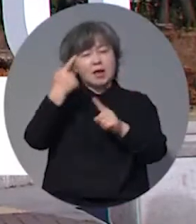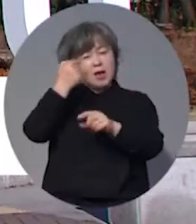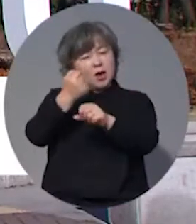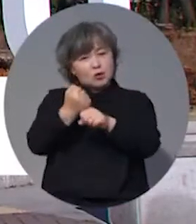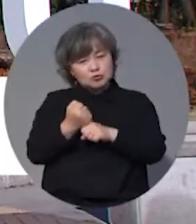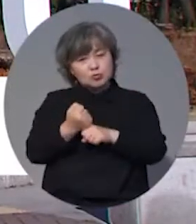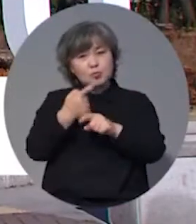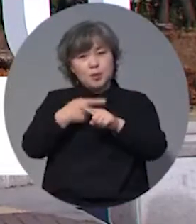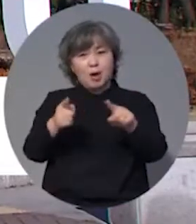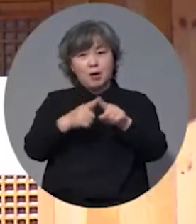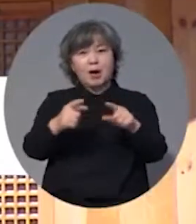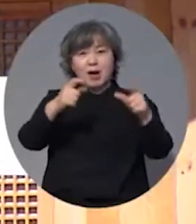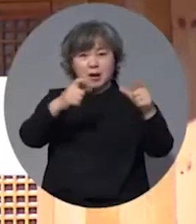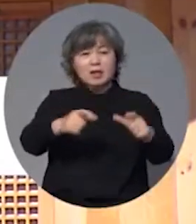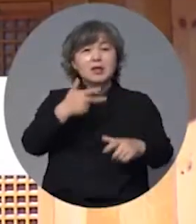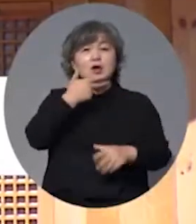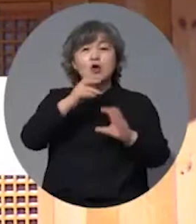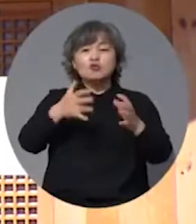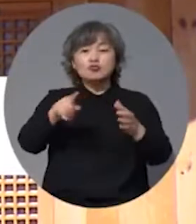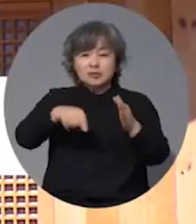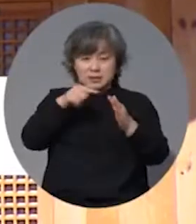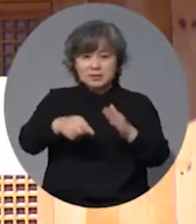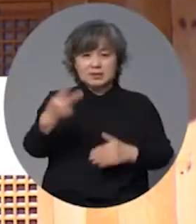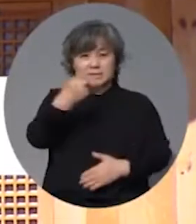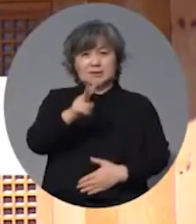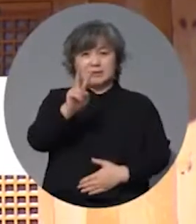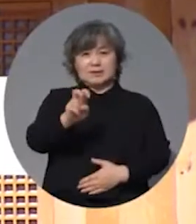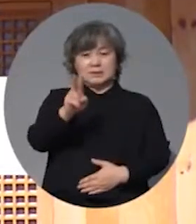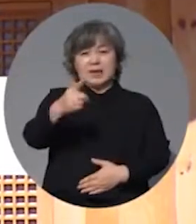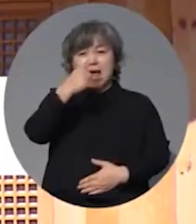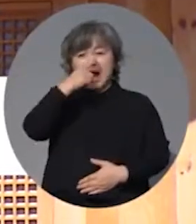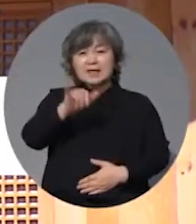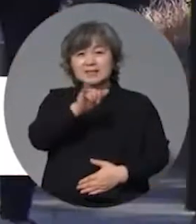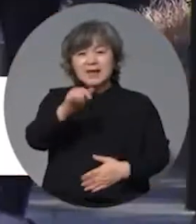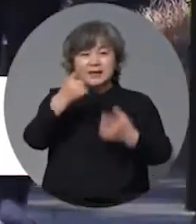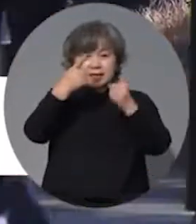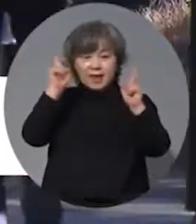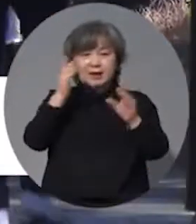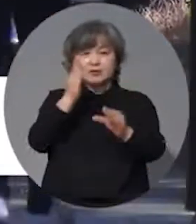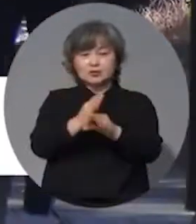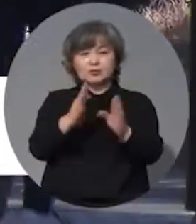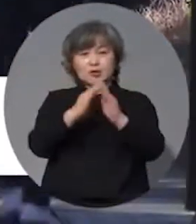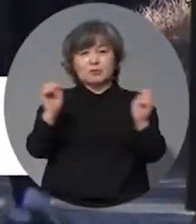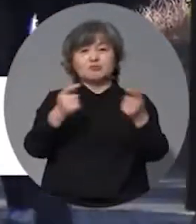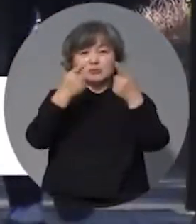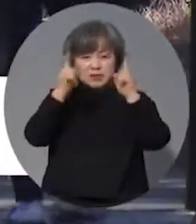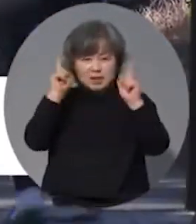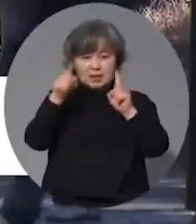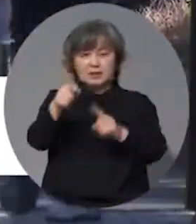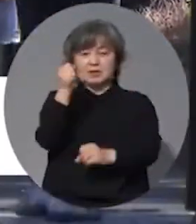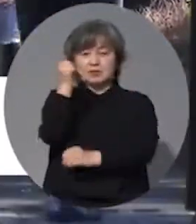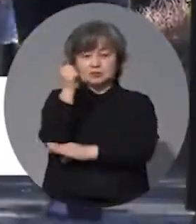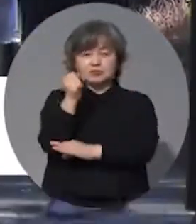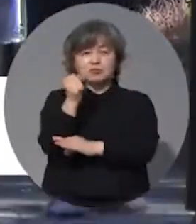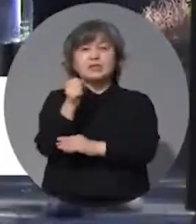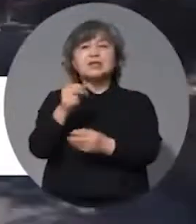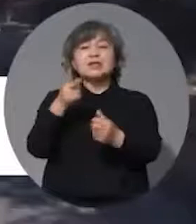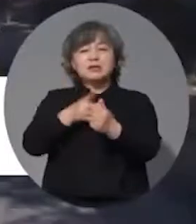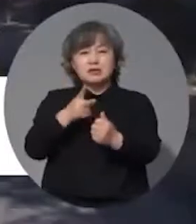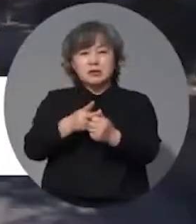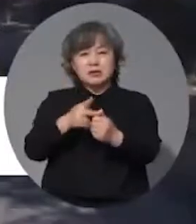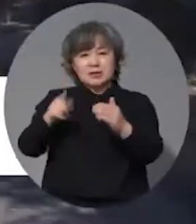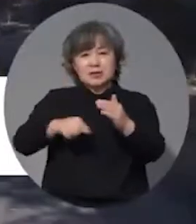평가 기관 취해 스 가 발표한 2022 아시아 대학평가에서 아 전북대는 국내 거점 국립대 가운데 2위